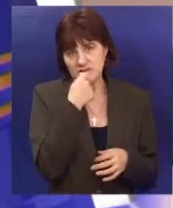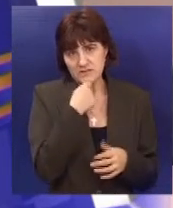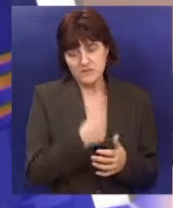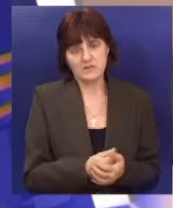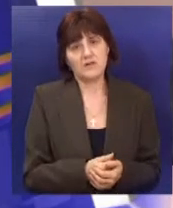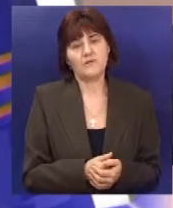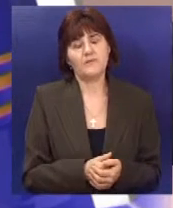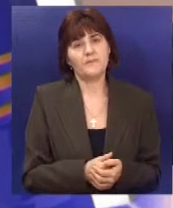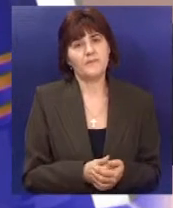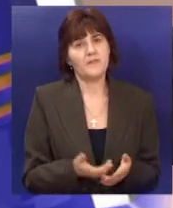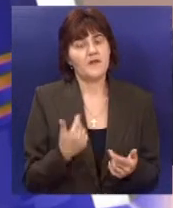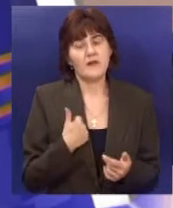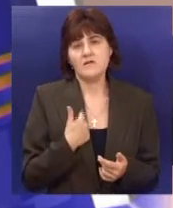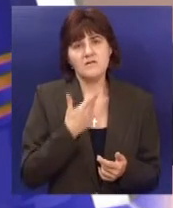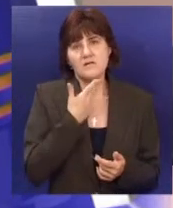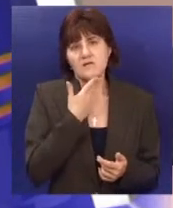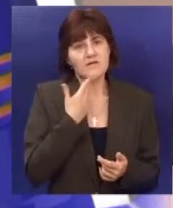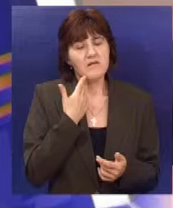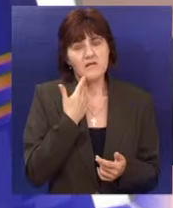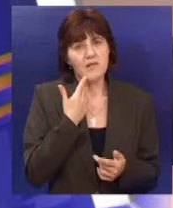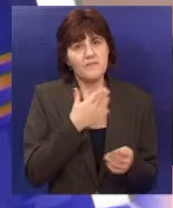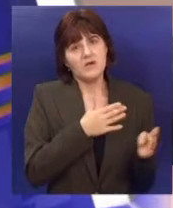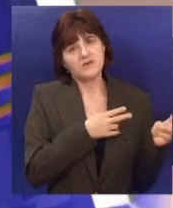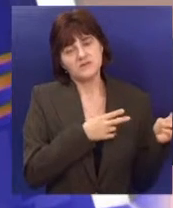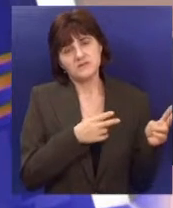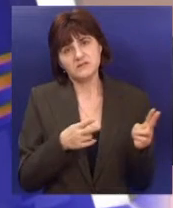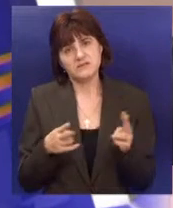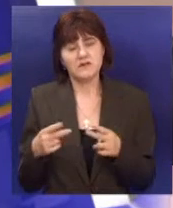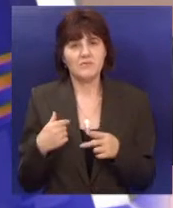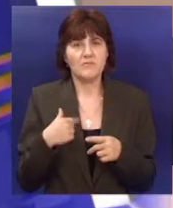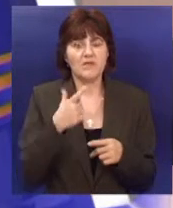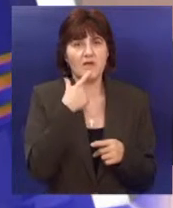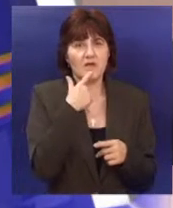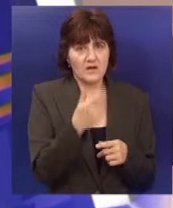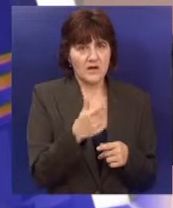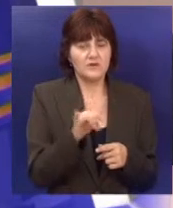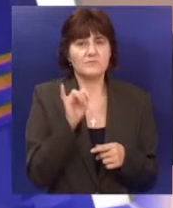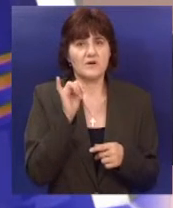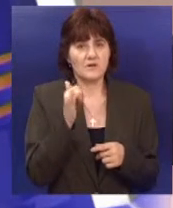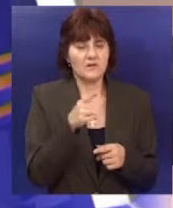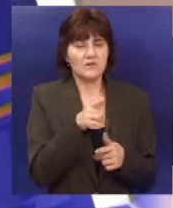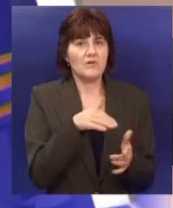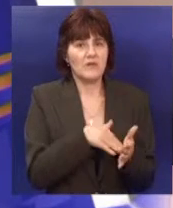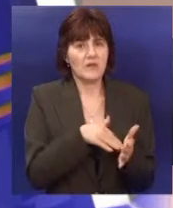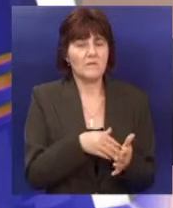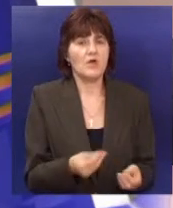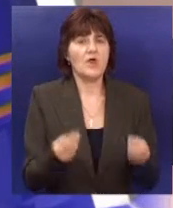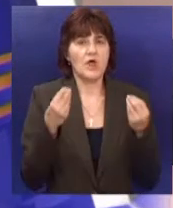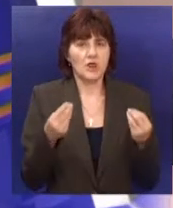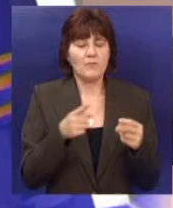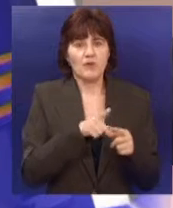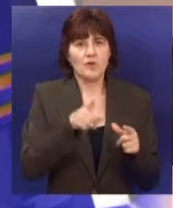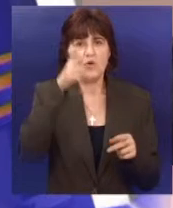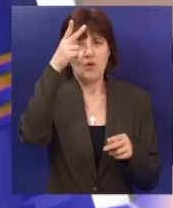u njihovom životu, ali nemaju istrajnosti, tako da ih podržavamo uvijek u njihovim dobrim namerama da